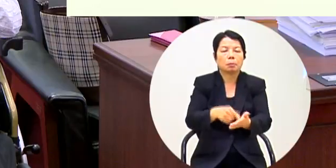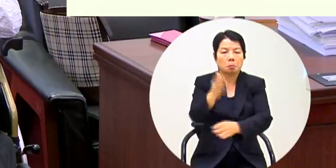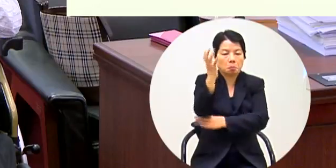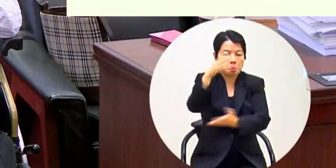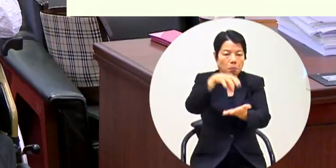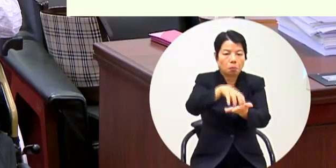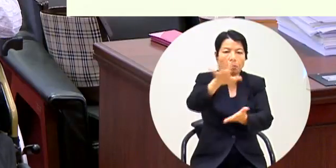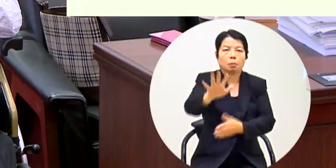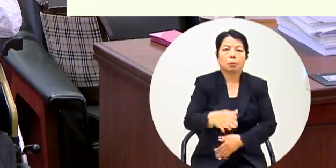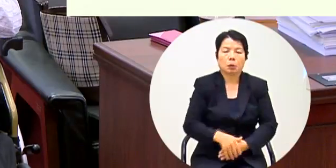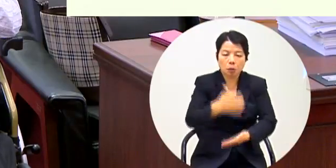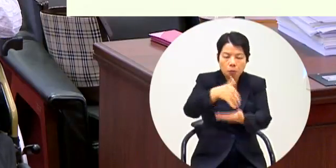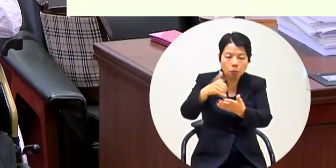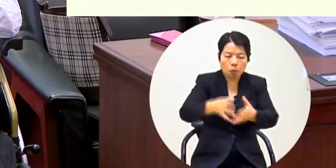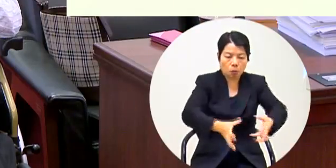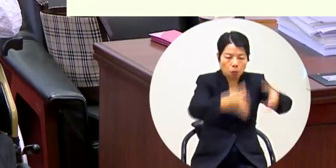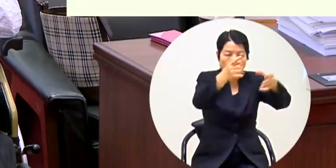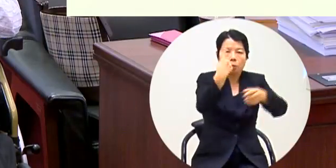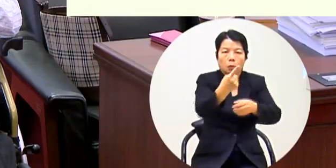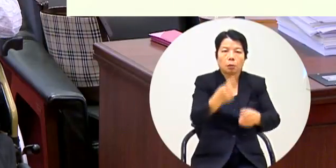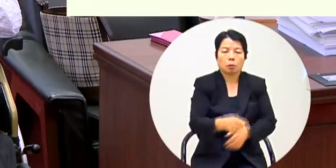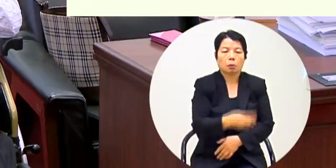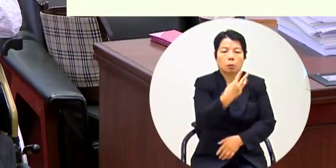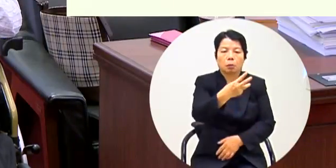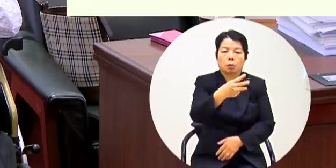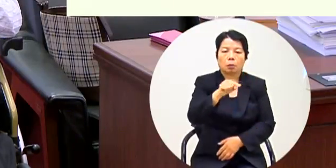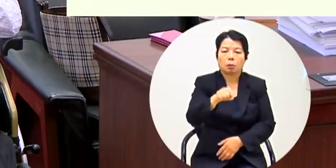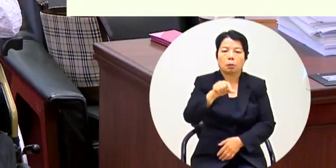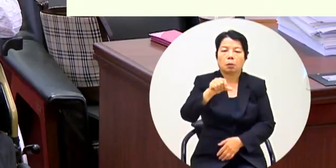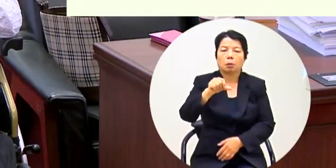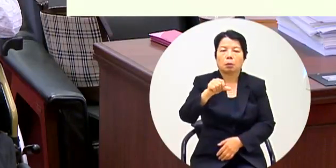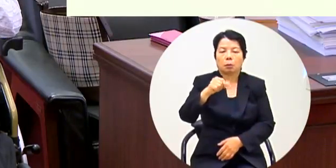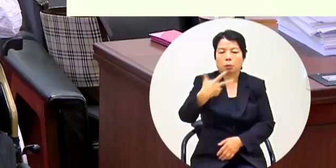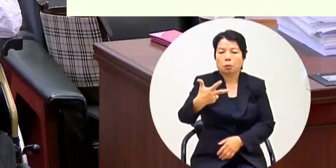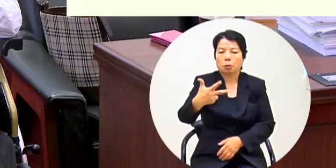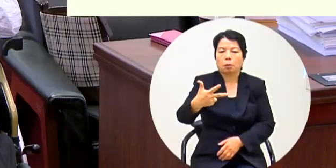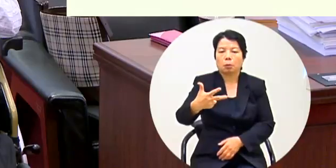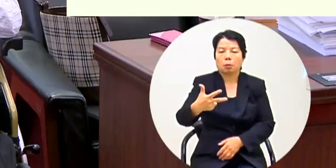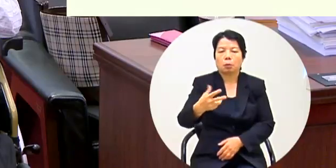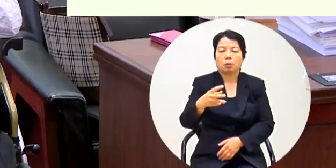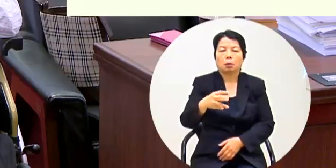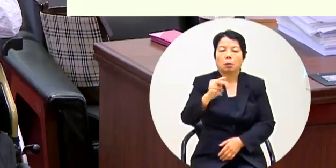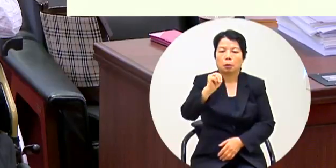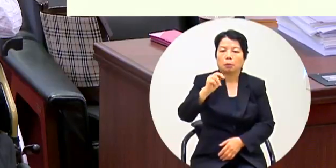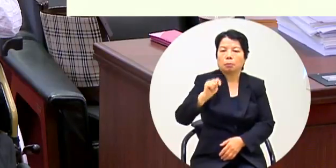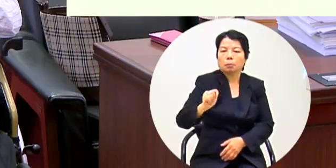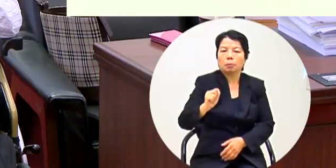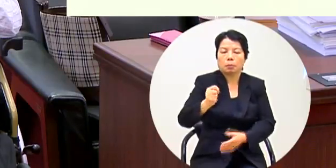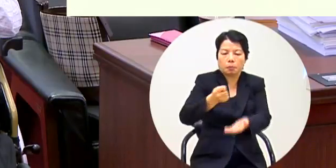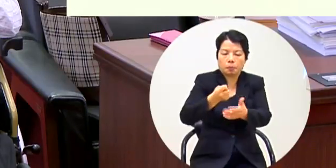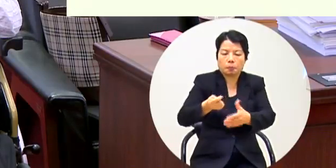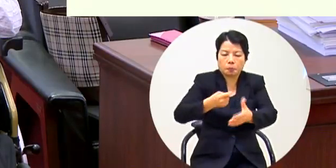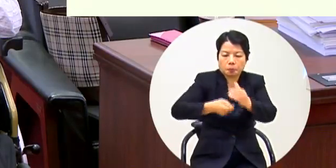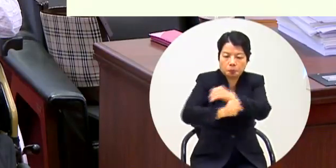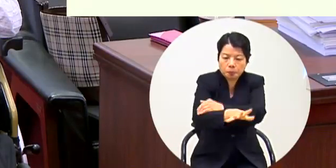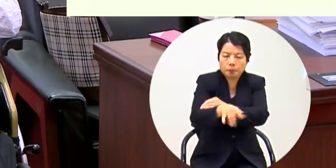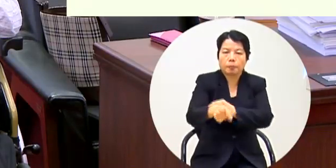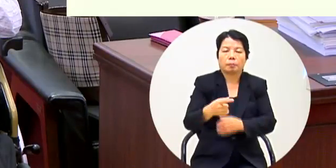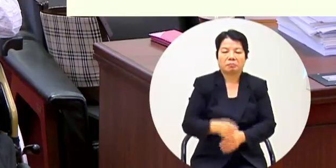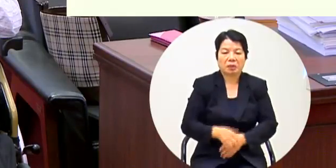概3.7公吨的这样一个排放核可，可是它燃烧的时候却会变